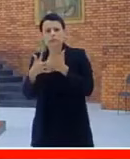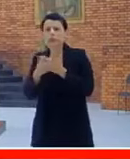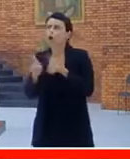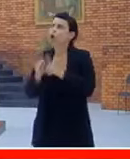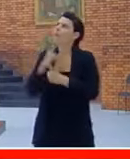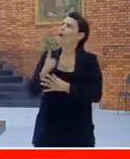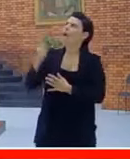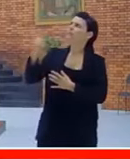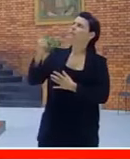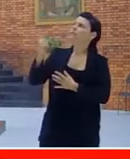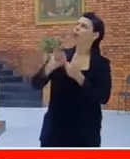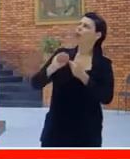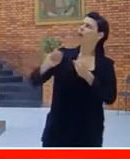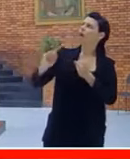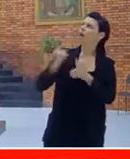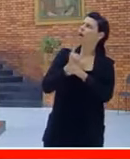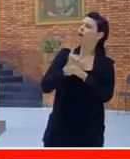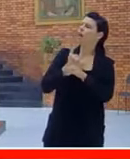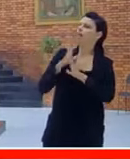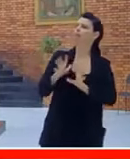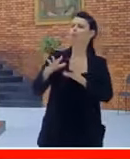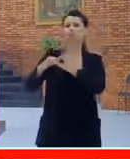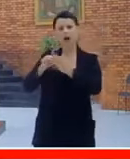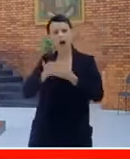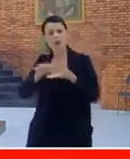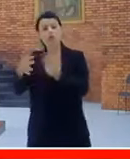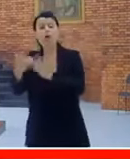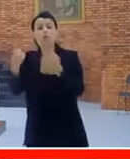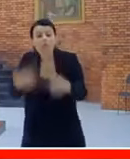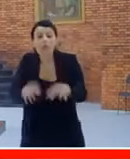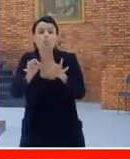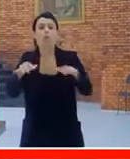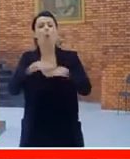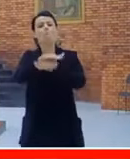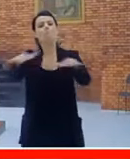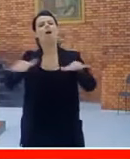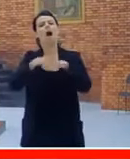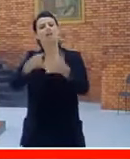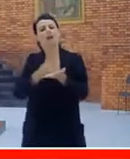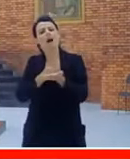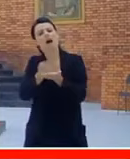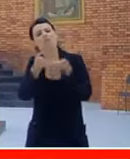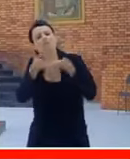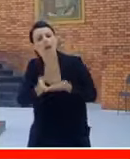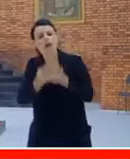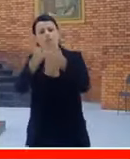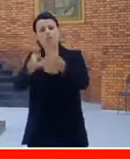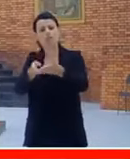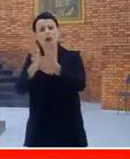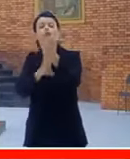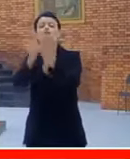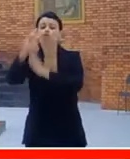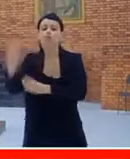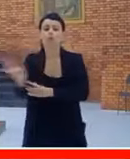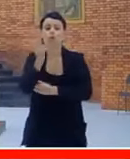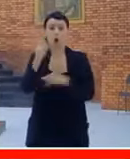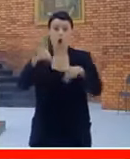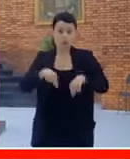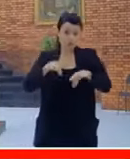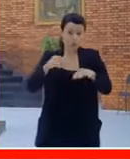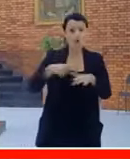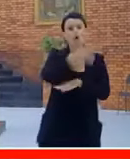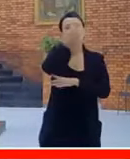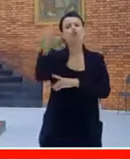Dio. Ecco, c'è un mare da attraversare per trovare Gesù. Oggi è anche la giornata del